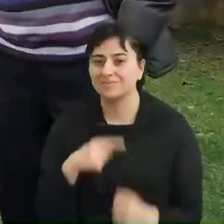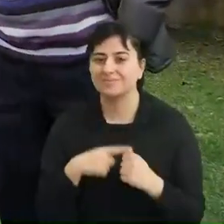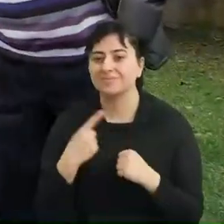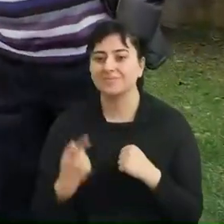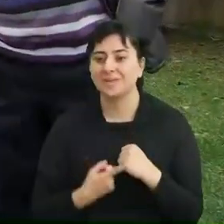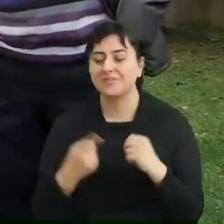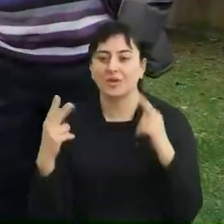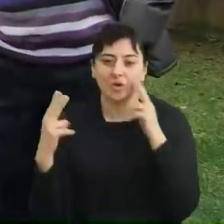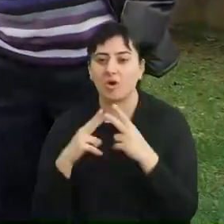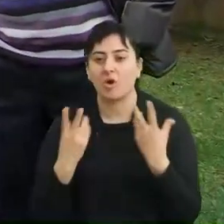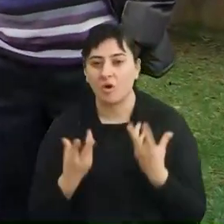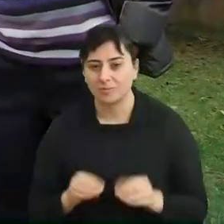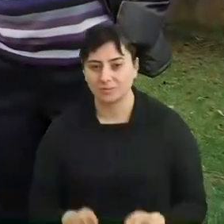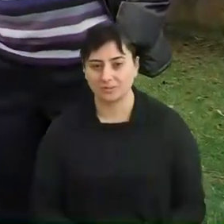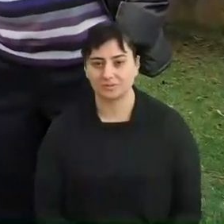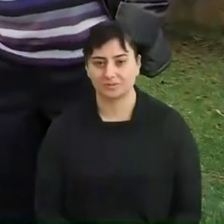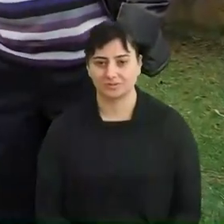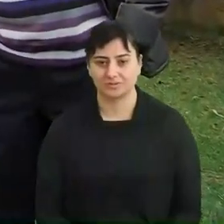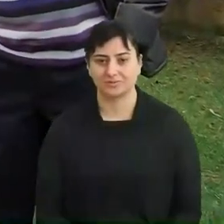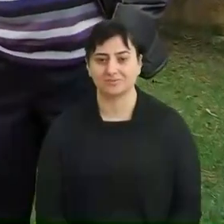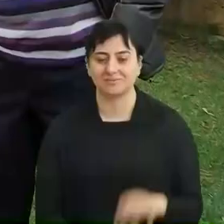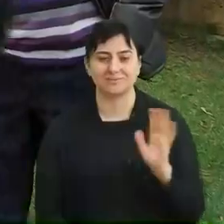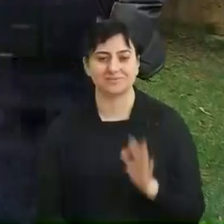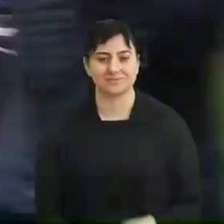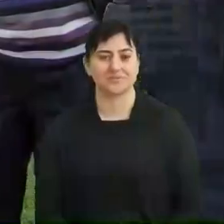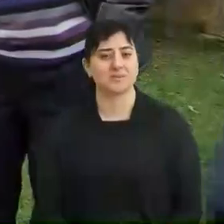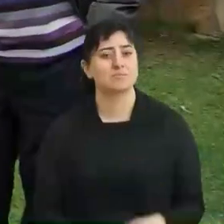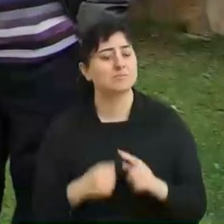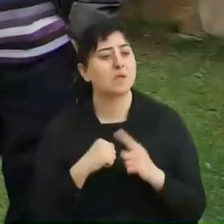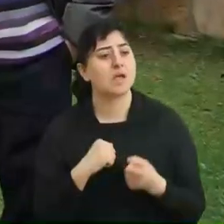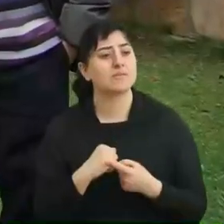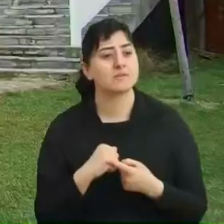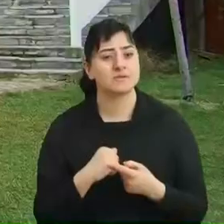hafta görüşemeyeceğiz şimdi. Şşş, güle güle ya. Ama bir hafta